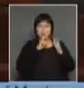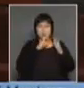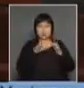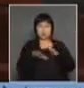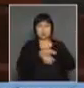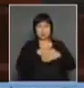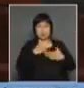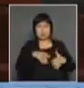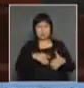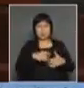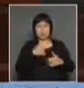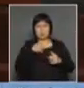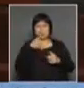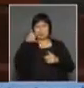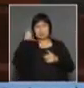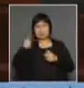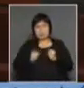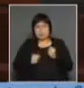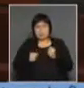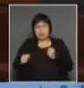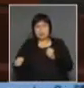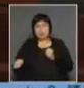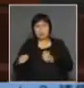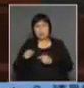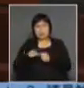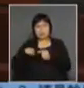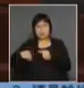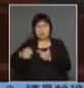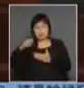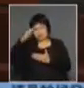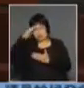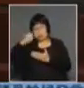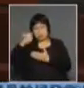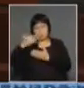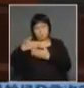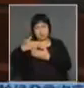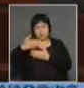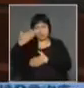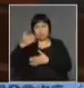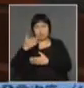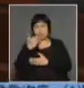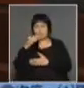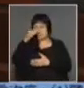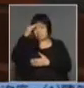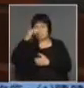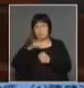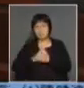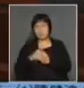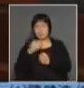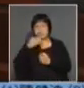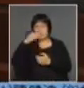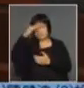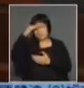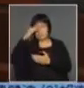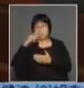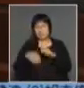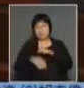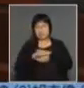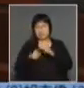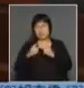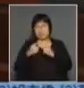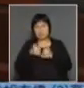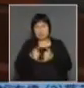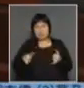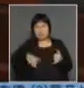去軍理廠街警察總部嗰度報案咧，發覺個報案室咧已經係坐滿人，一位咧